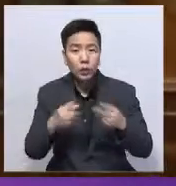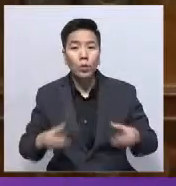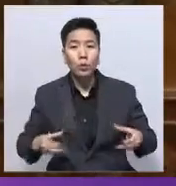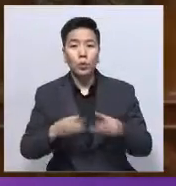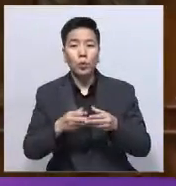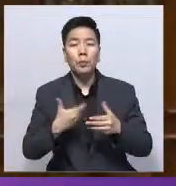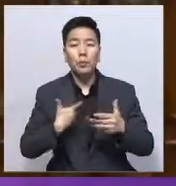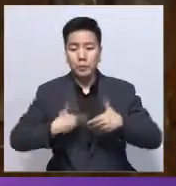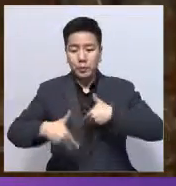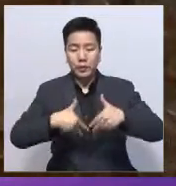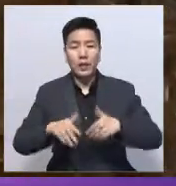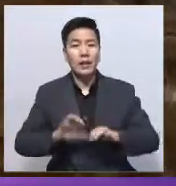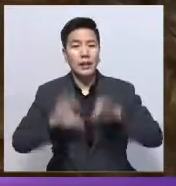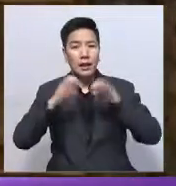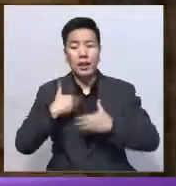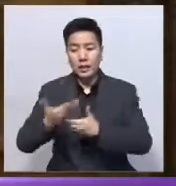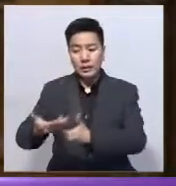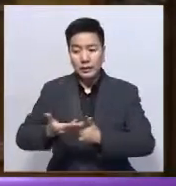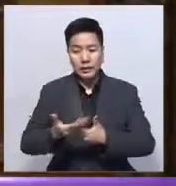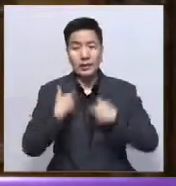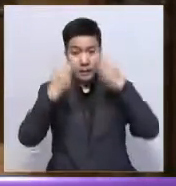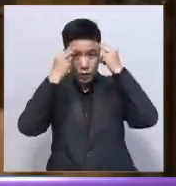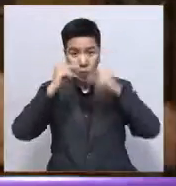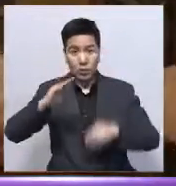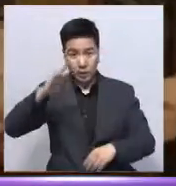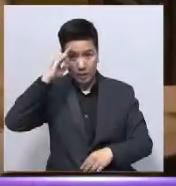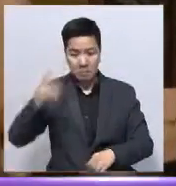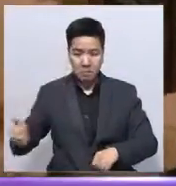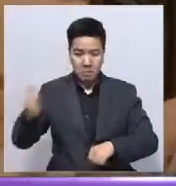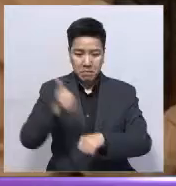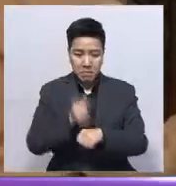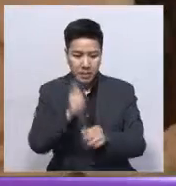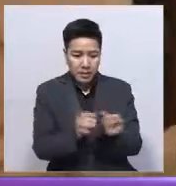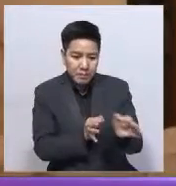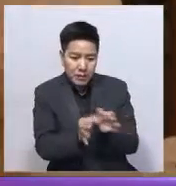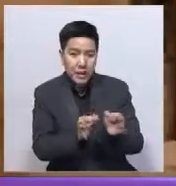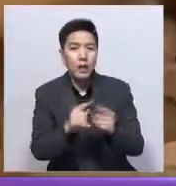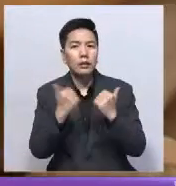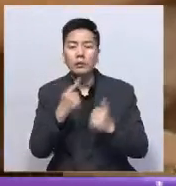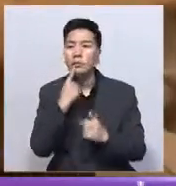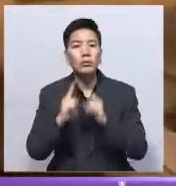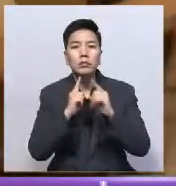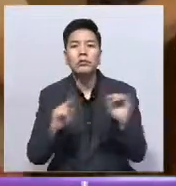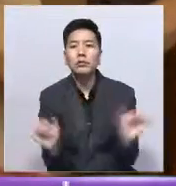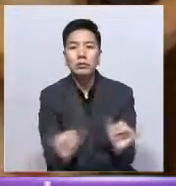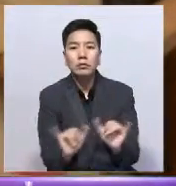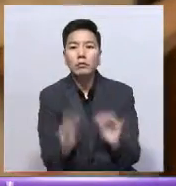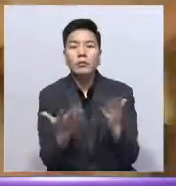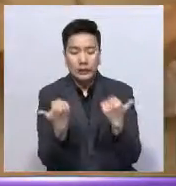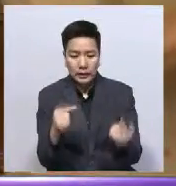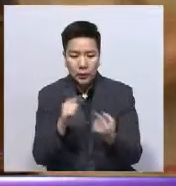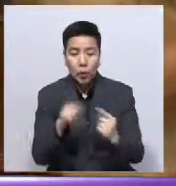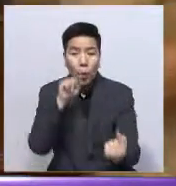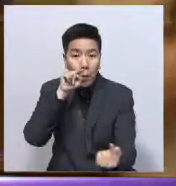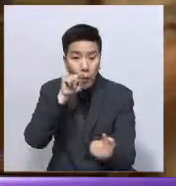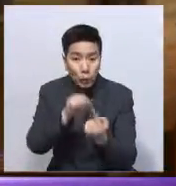พรรคพลังประชารัฐที่จะทาบทามพลเอกประยุทธ์เป็นที่ปรึกษาพรรคว่าไม่เคยมีการปรึกษากันเรื่องนี้ค่ะส่วนเรื่องของ